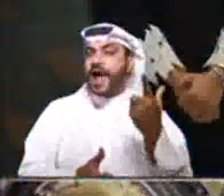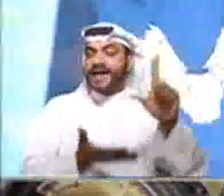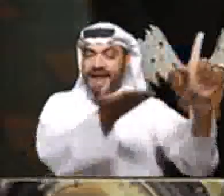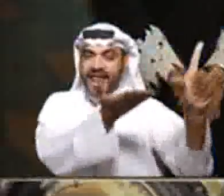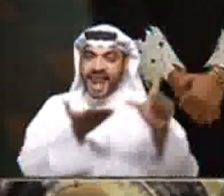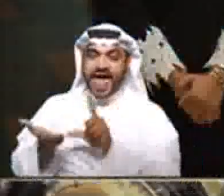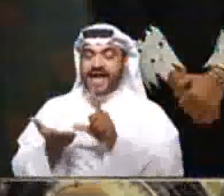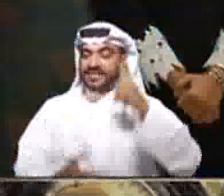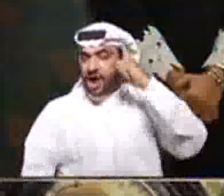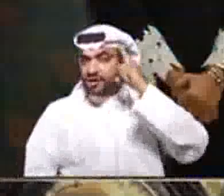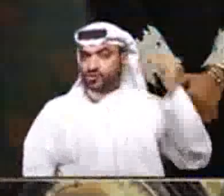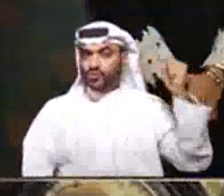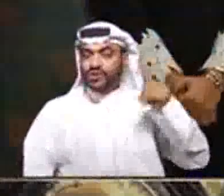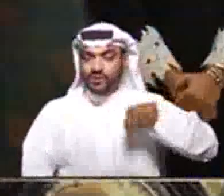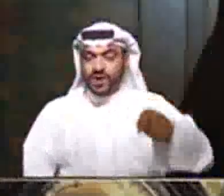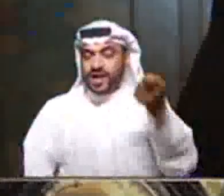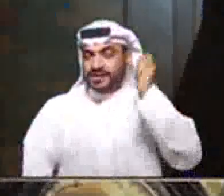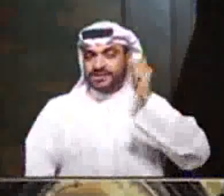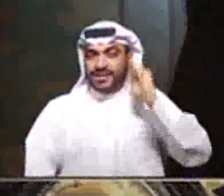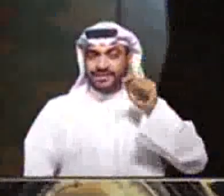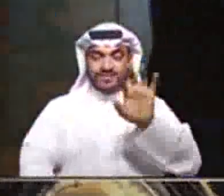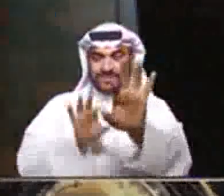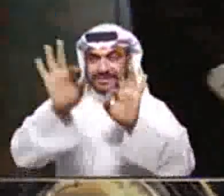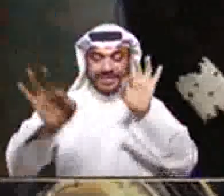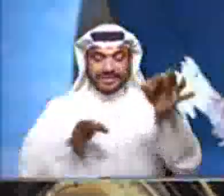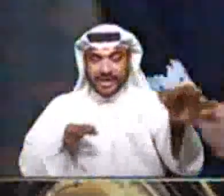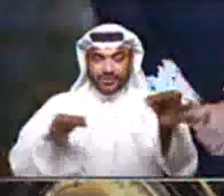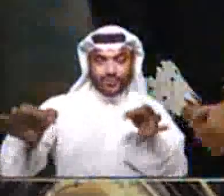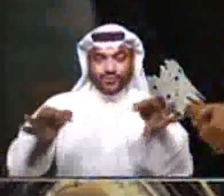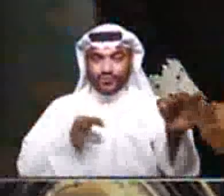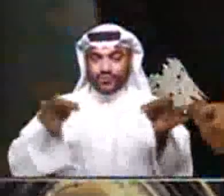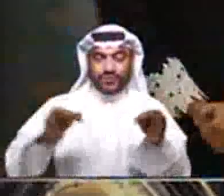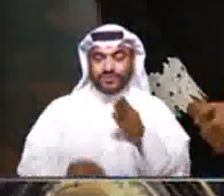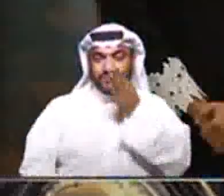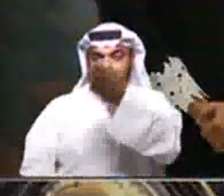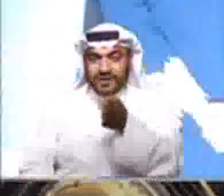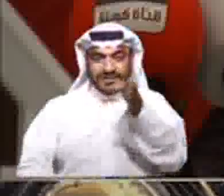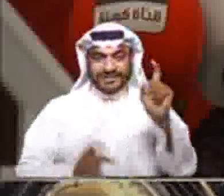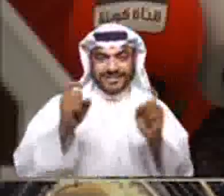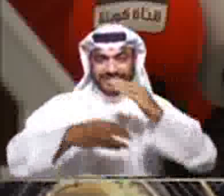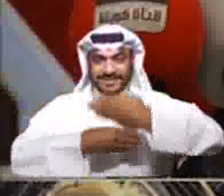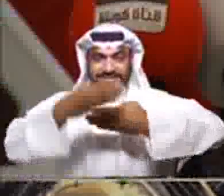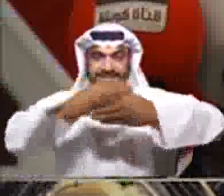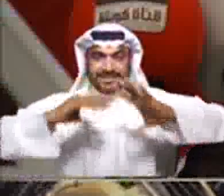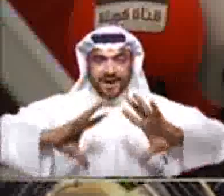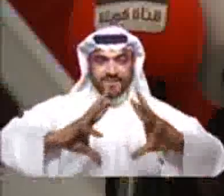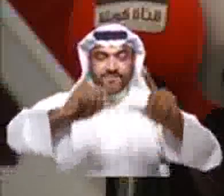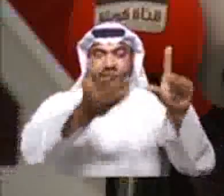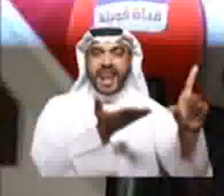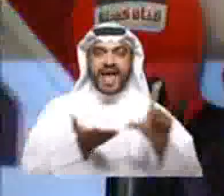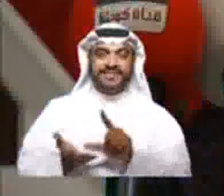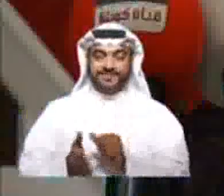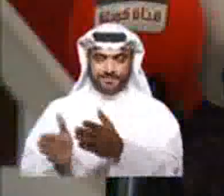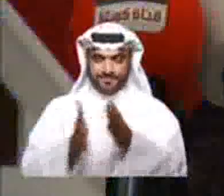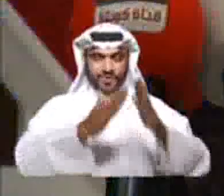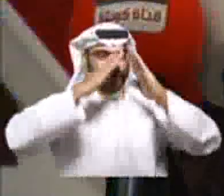إحدى المخيمات في كينيا من بين 9 فرق شاركت في مسابقة التحدي. يسعدني أن أتوجه لكم